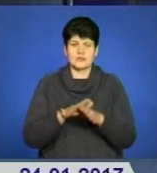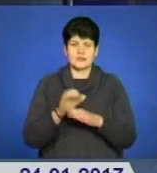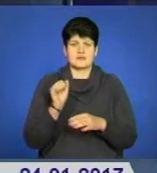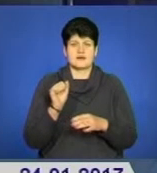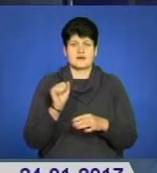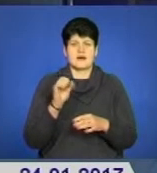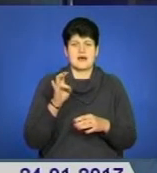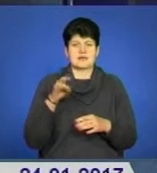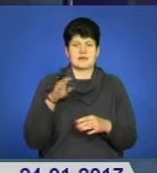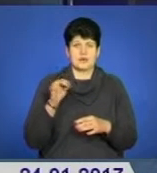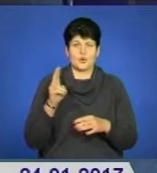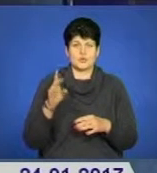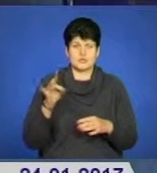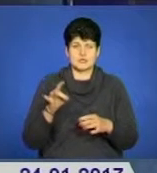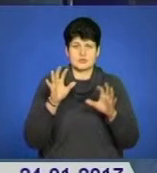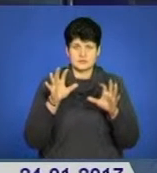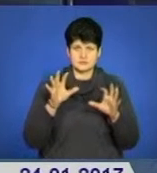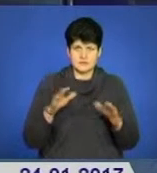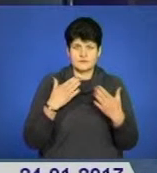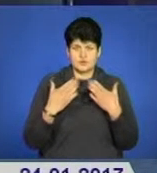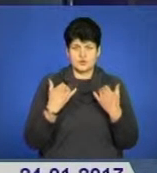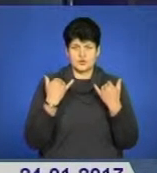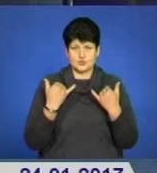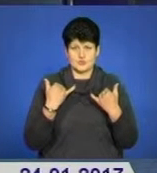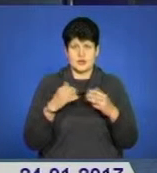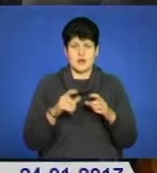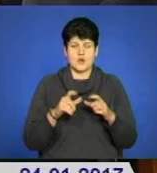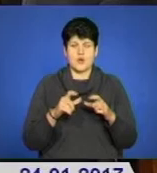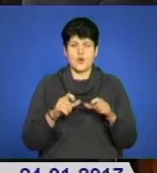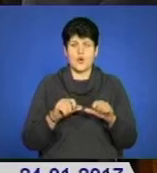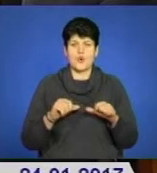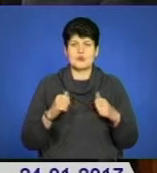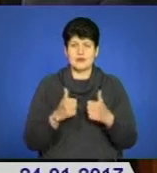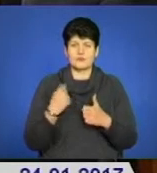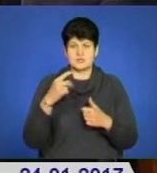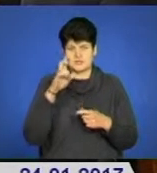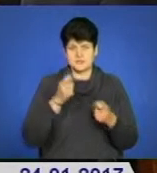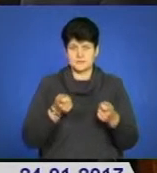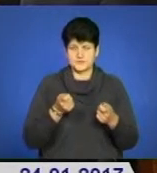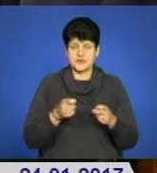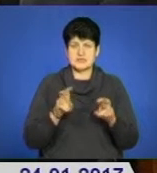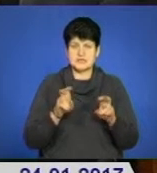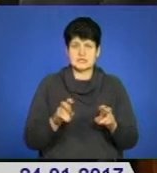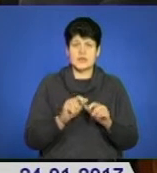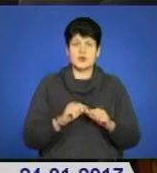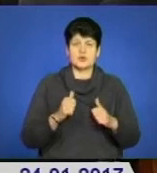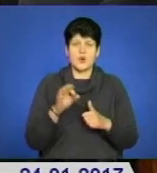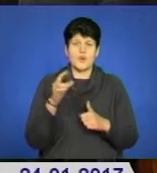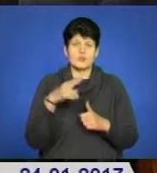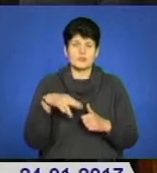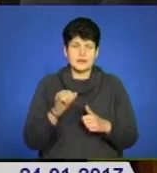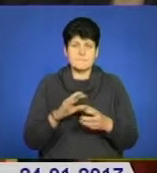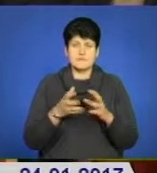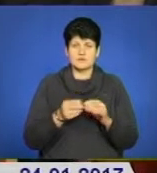антикорупційного законодавства звітували сьогодні на колегії в облдержадміністрації. Засідання колегії ОДА, підсумки розгляду